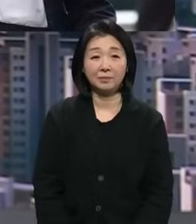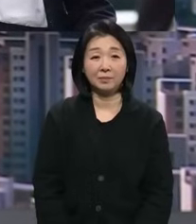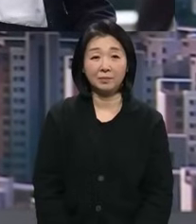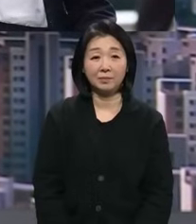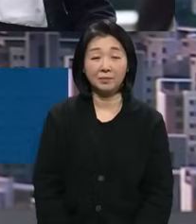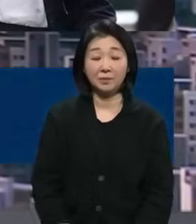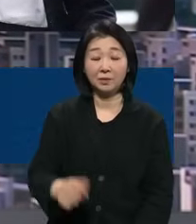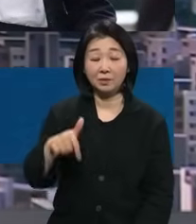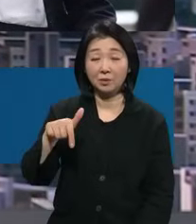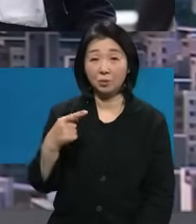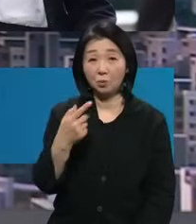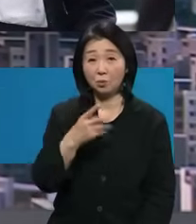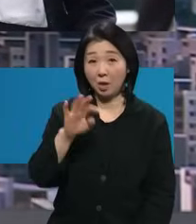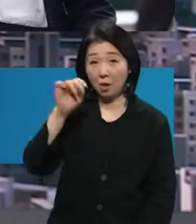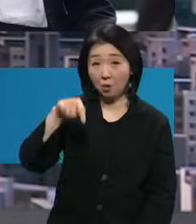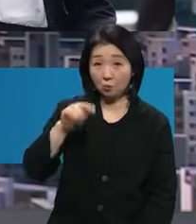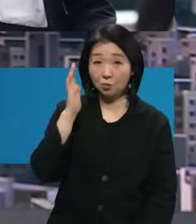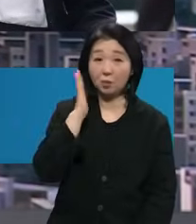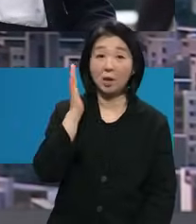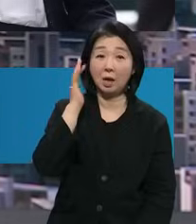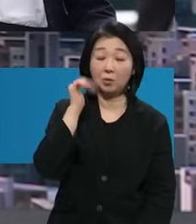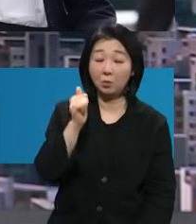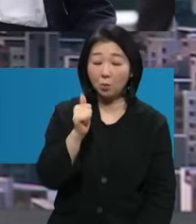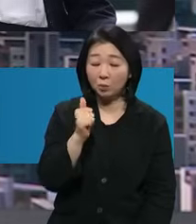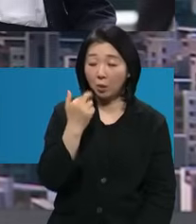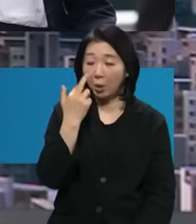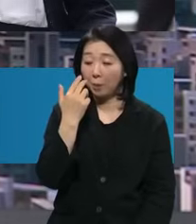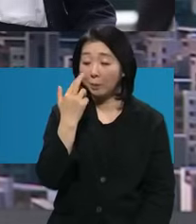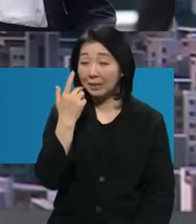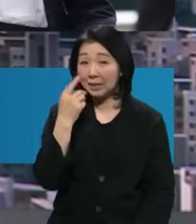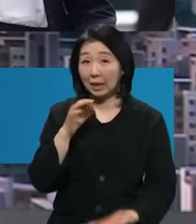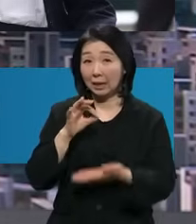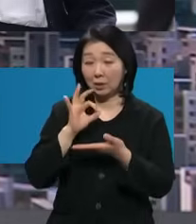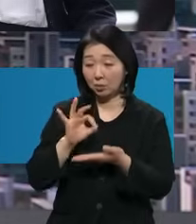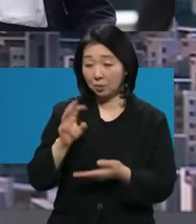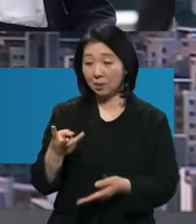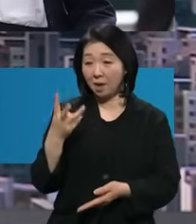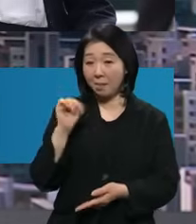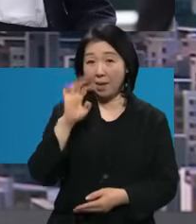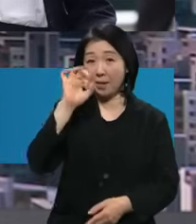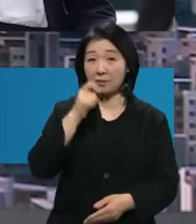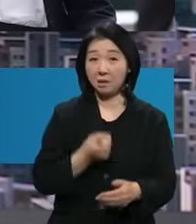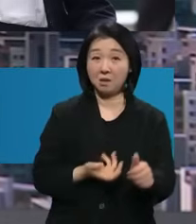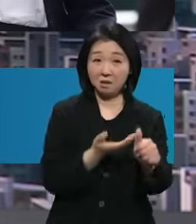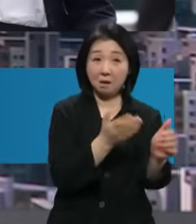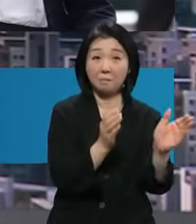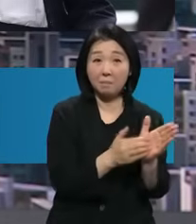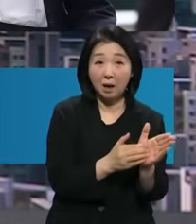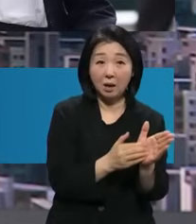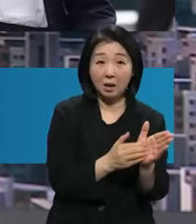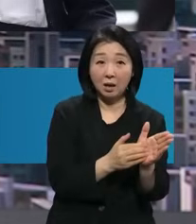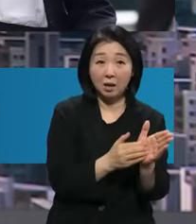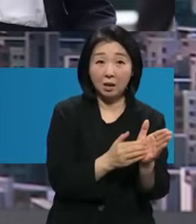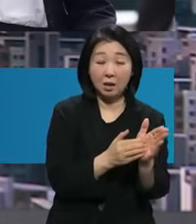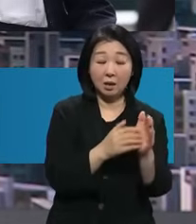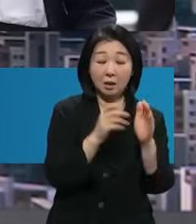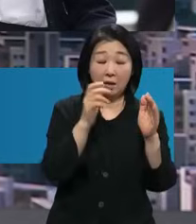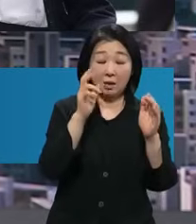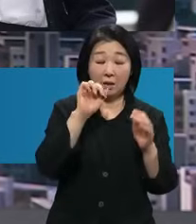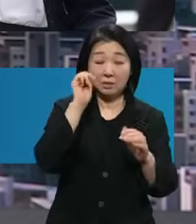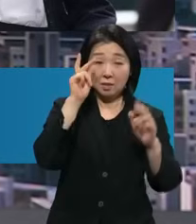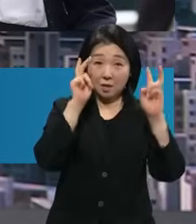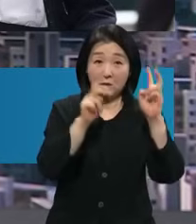고 노태우 전 대통령의 비자금 300억 원이 SK그룹으로 흘러들어갔다는 주장이 나왔습니다. 최태원 SK그룹